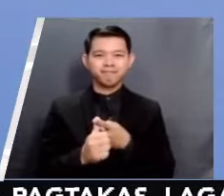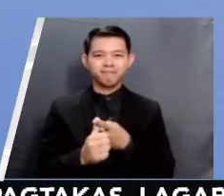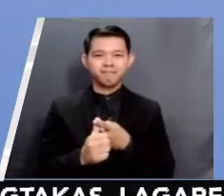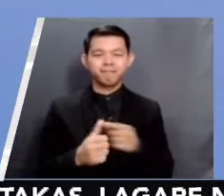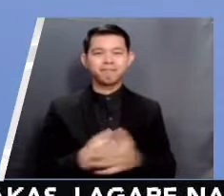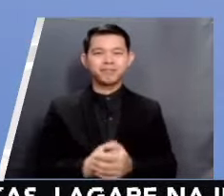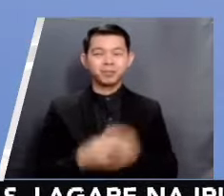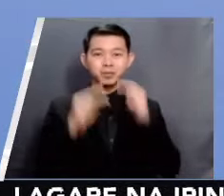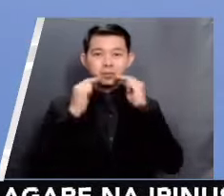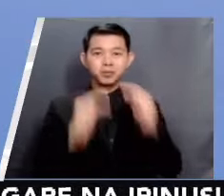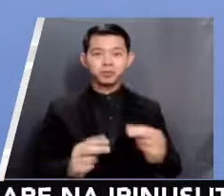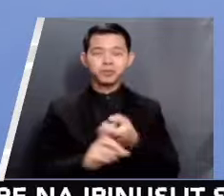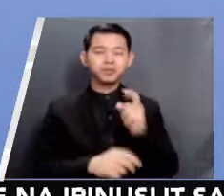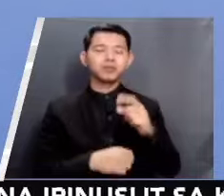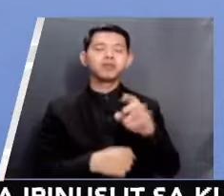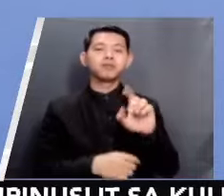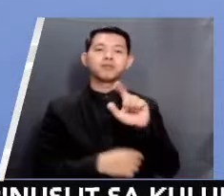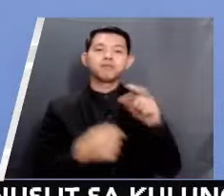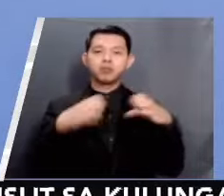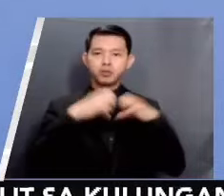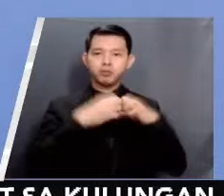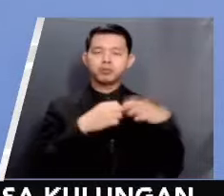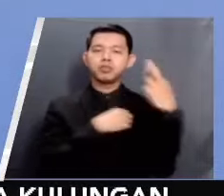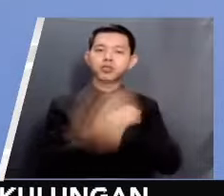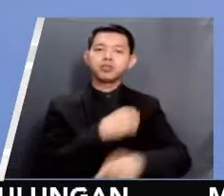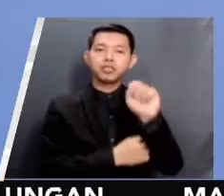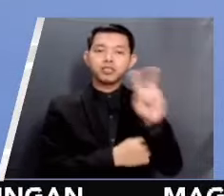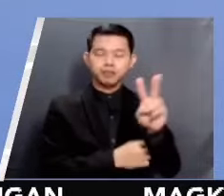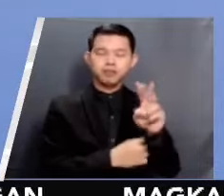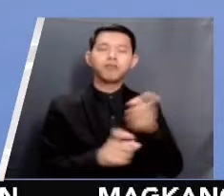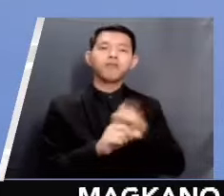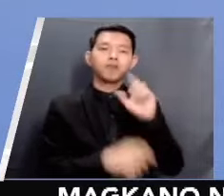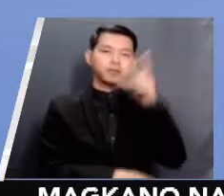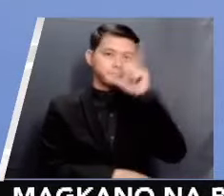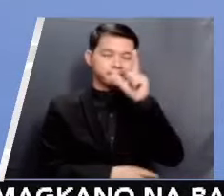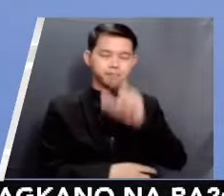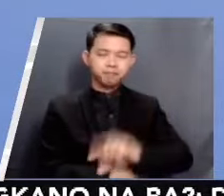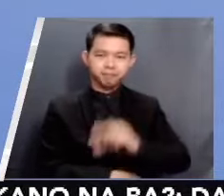Regional TV mula naman sa Luzon. Makakasama po natin si Chris Zuniga. Chris?